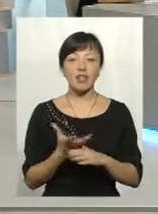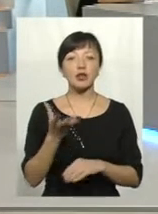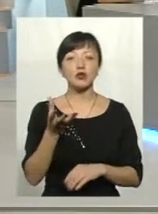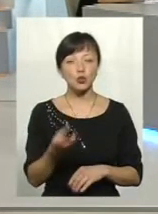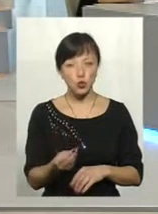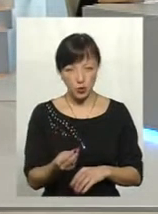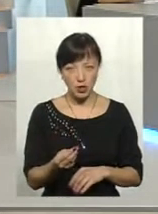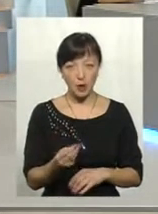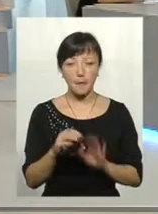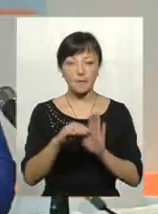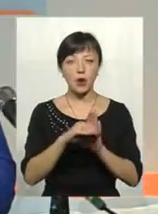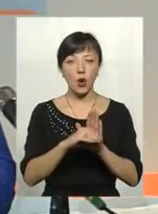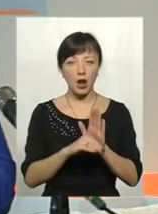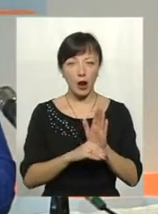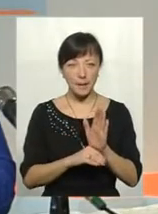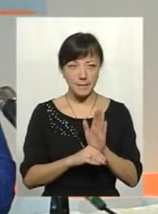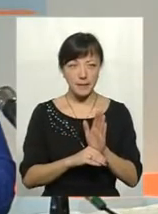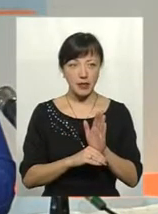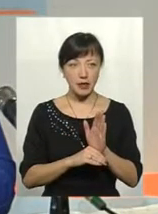фінансуються програми